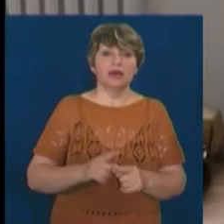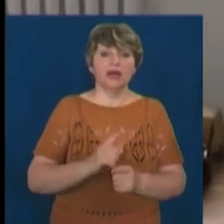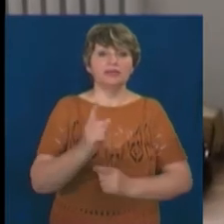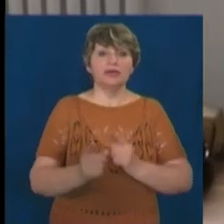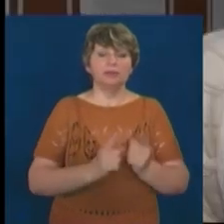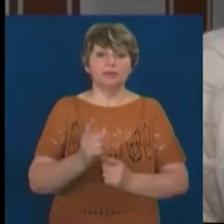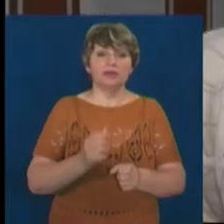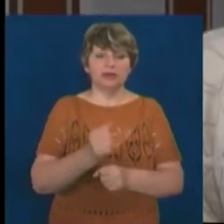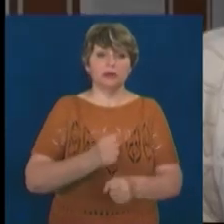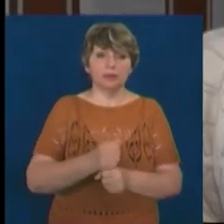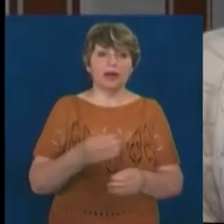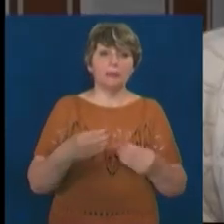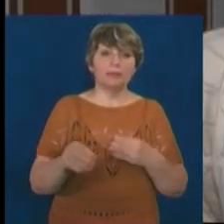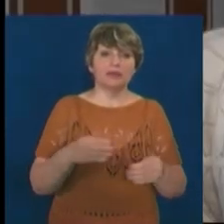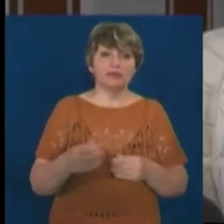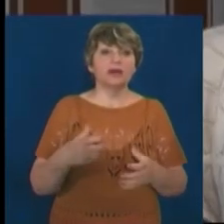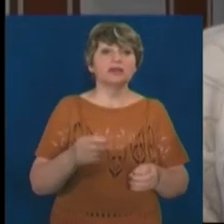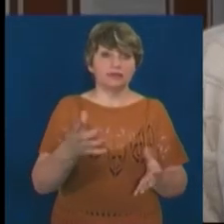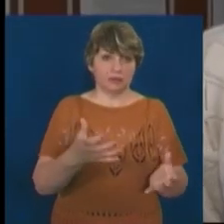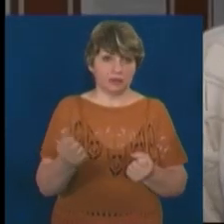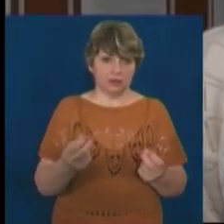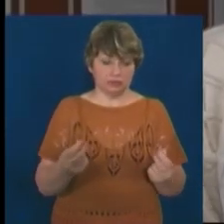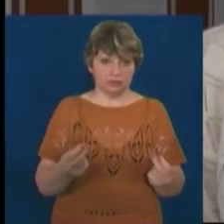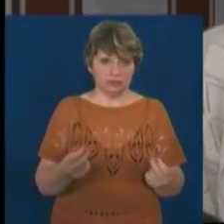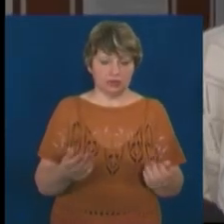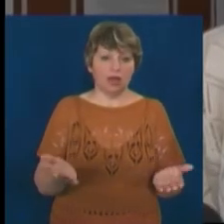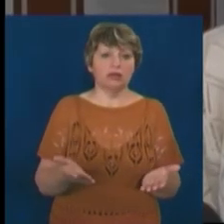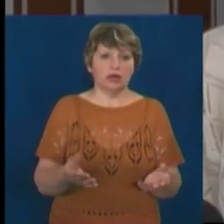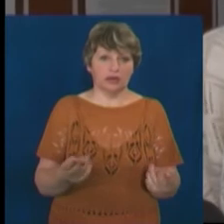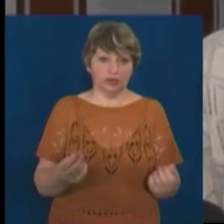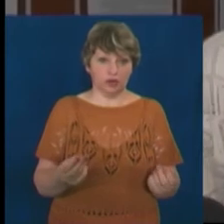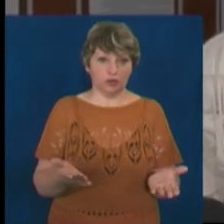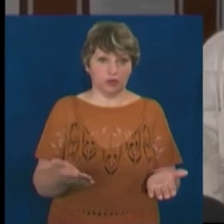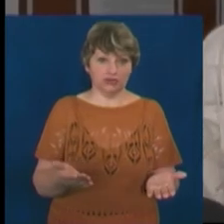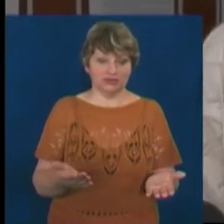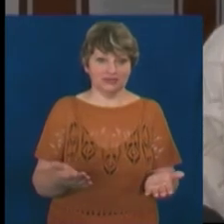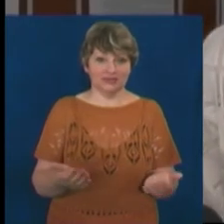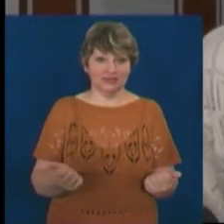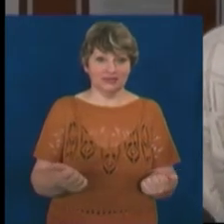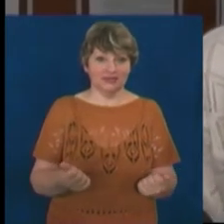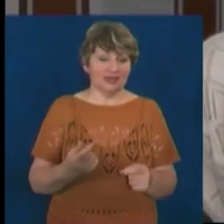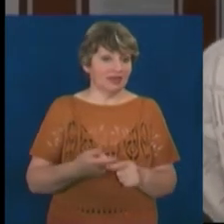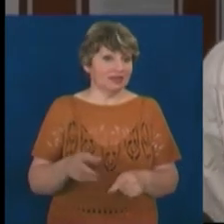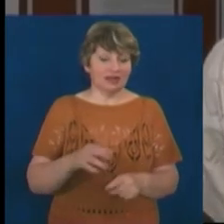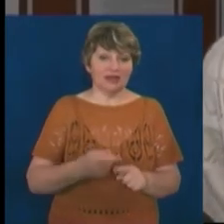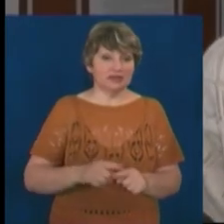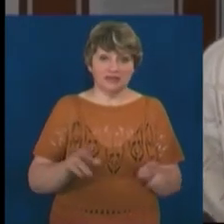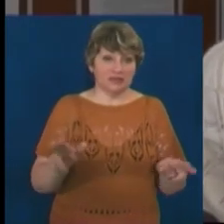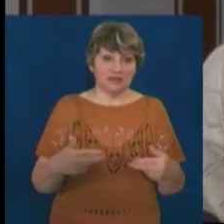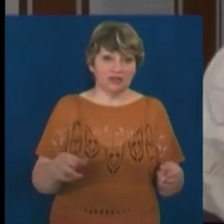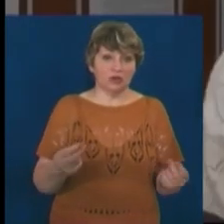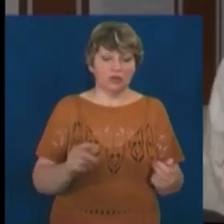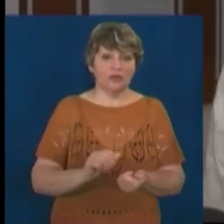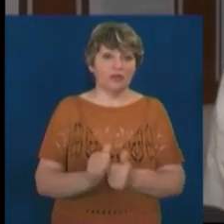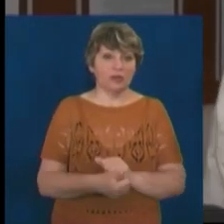пластикових відходів. Де вибрали гроші? Які гроші? що, щоб сортувати вдома сміття. Для цього не треба гроші. Навпаки,